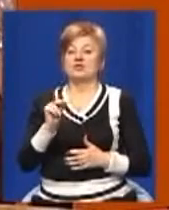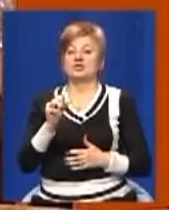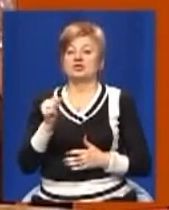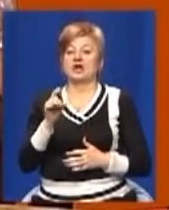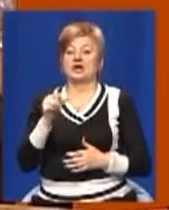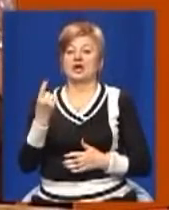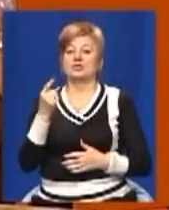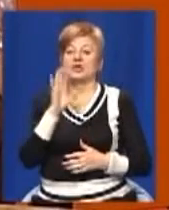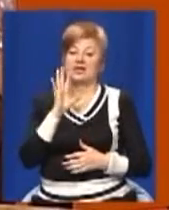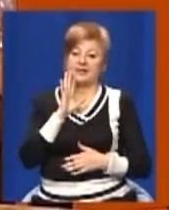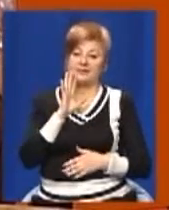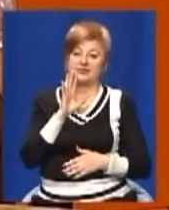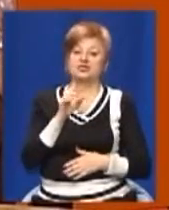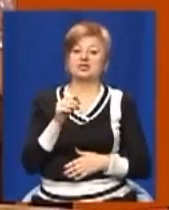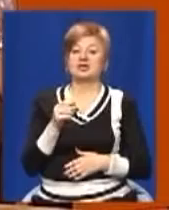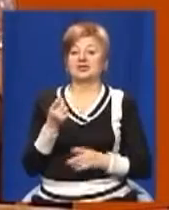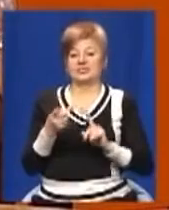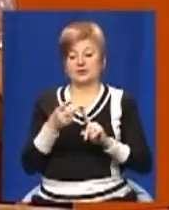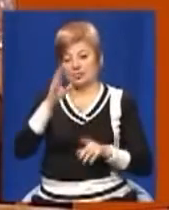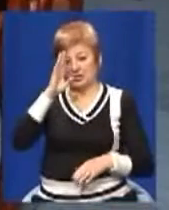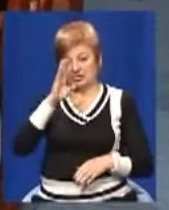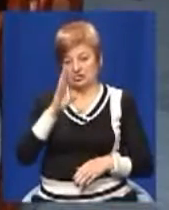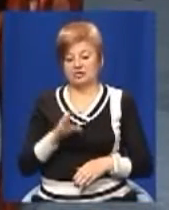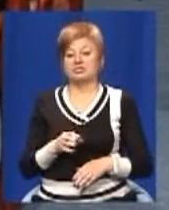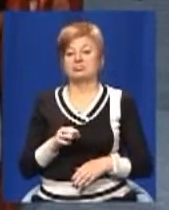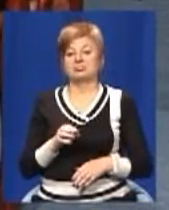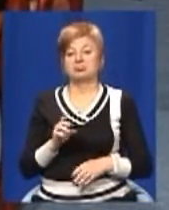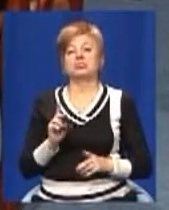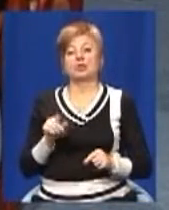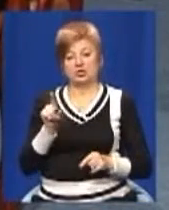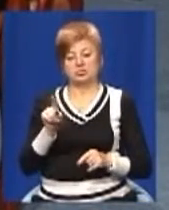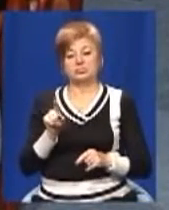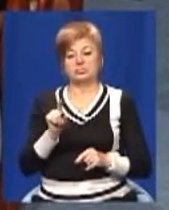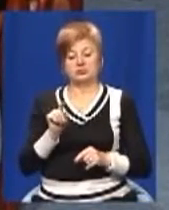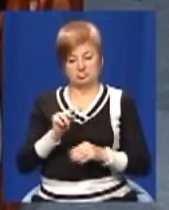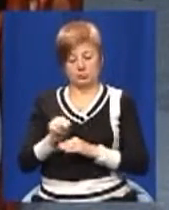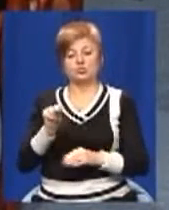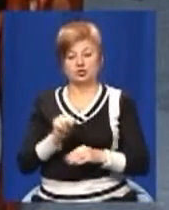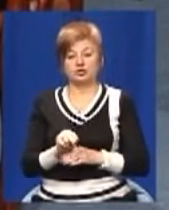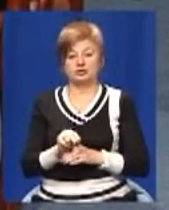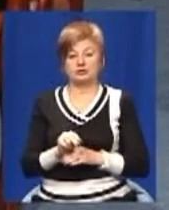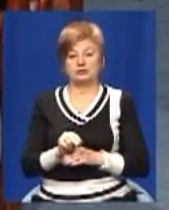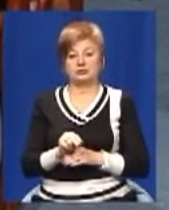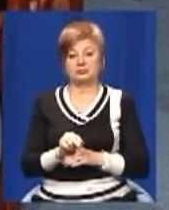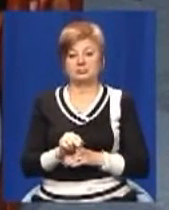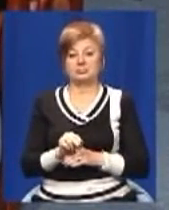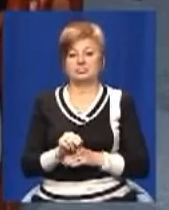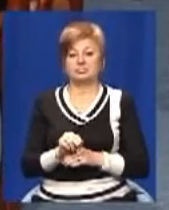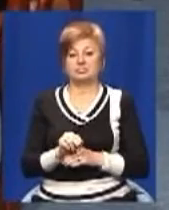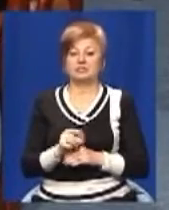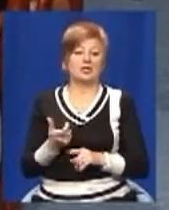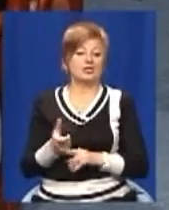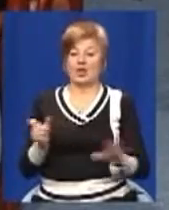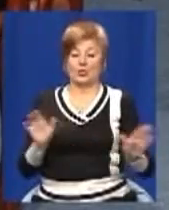Одна дівчинка, а другий мальчик. І як ти? Вони дресировані, ці цуцики? Ну, не